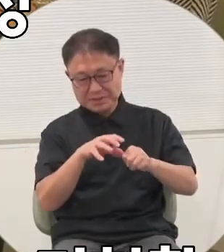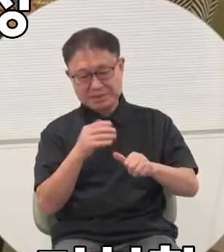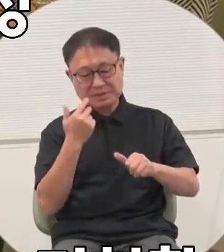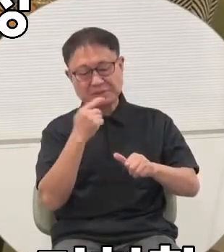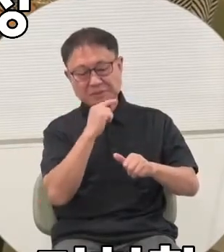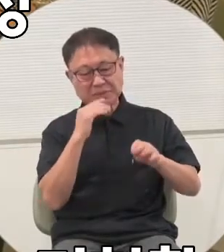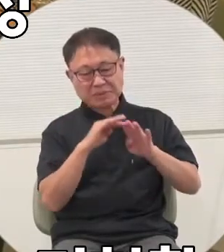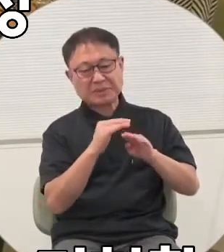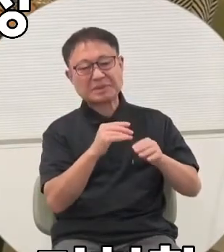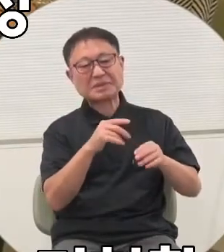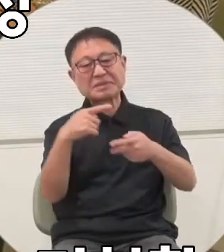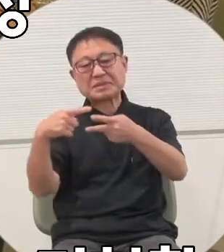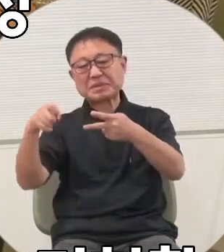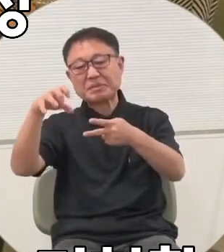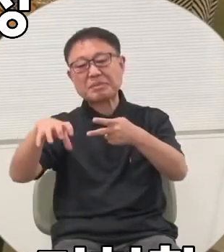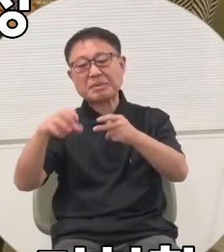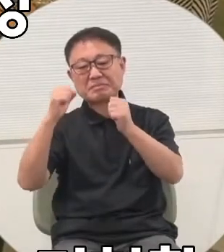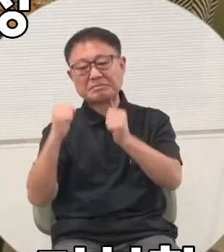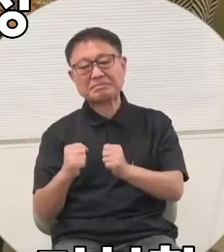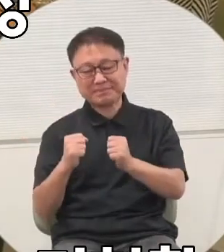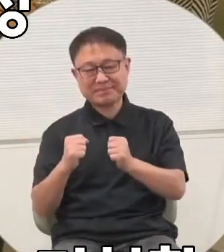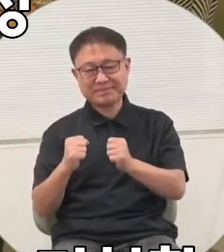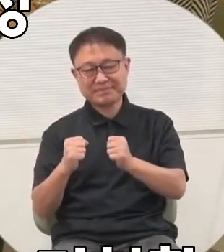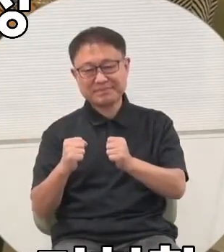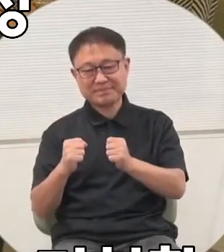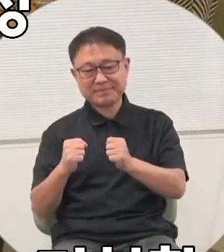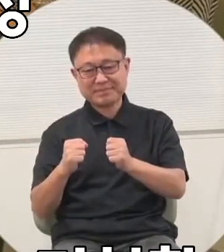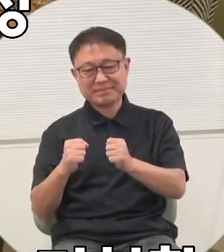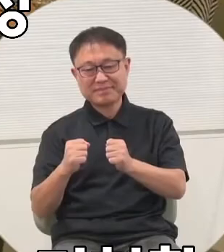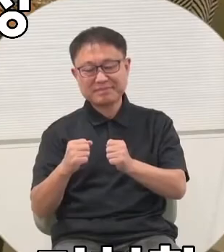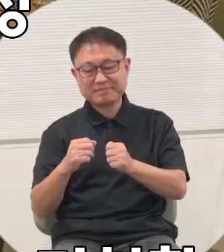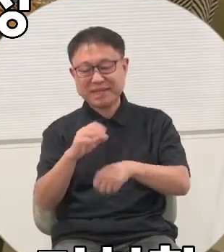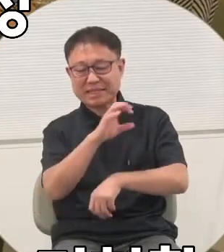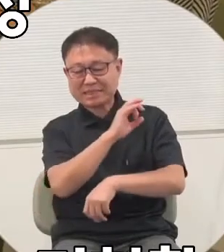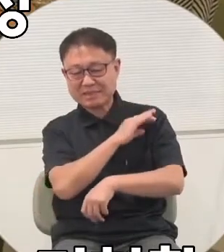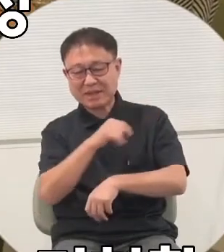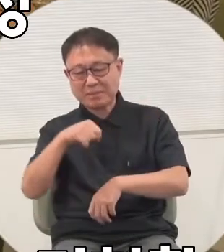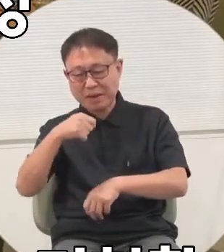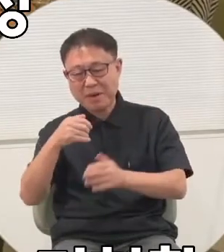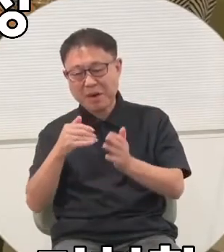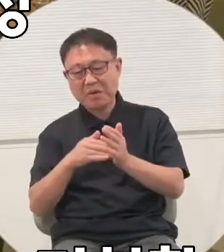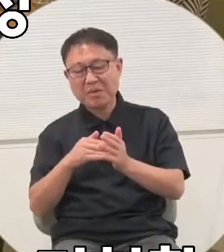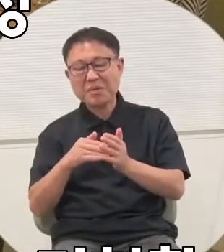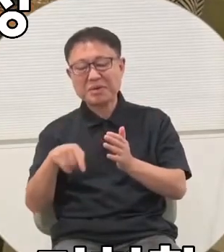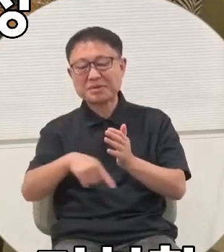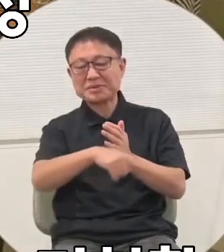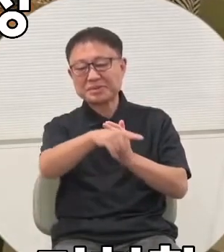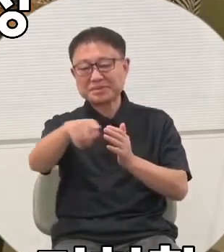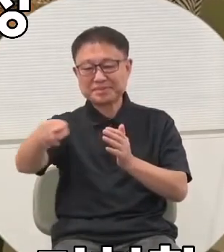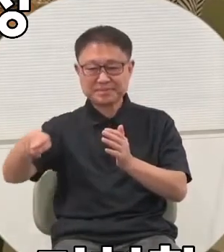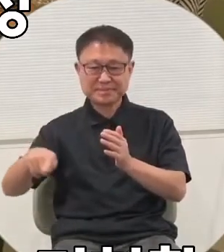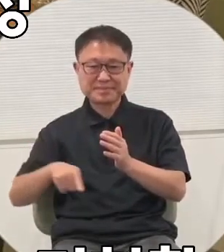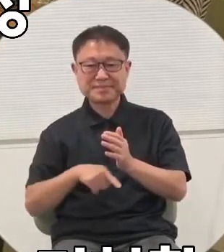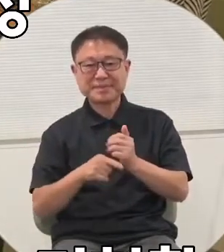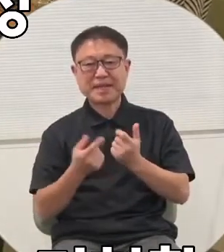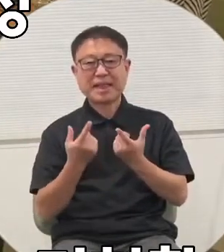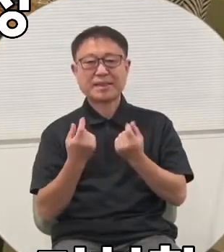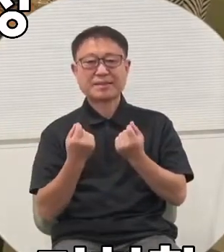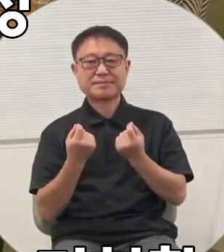지내요. 웬만하면 나가지 않고 서대문 뭐 신촌에 가서 밥을 먹든지 쇼핑을 하든지 근처하고